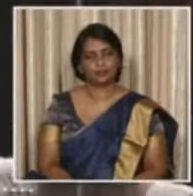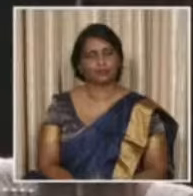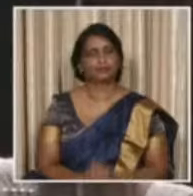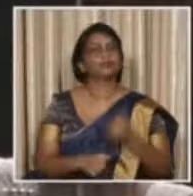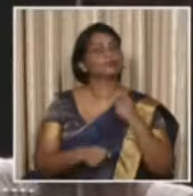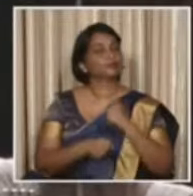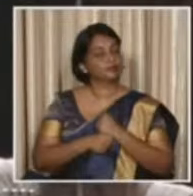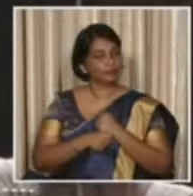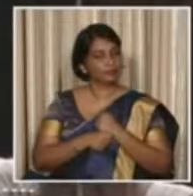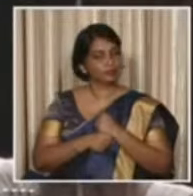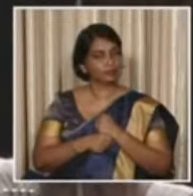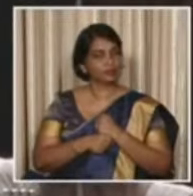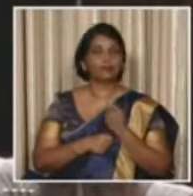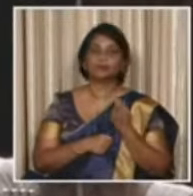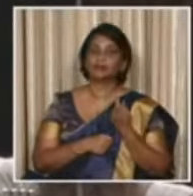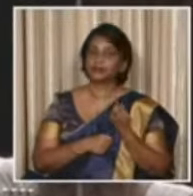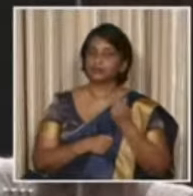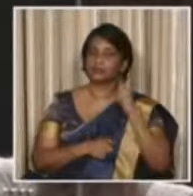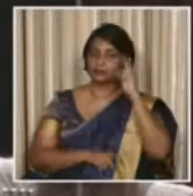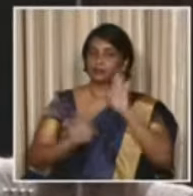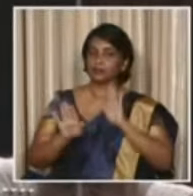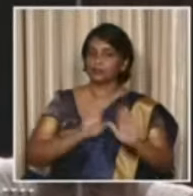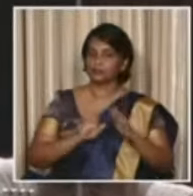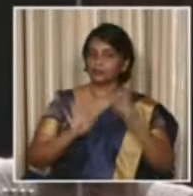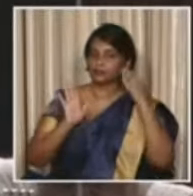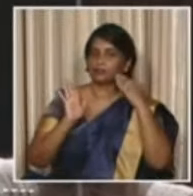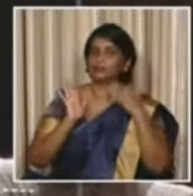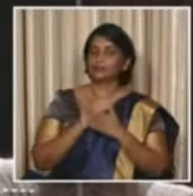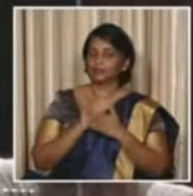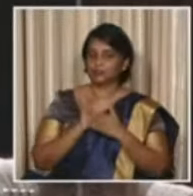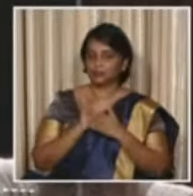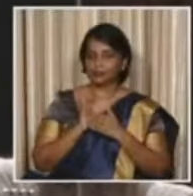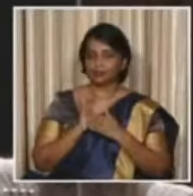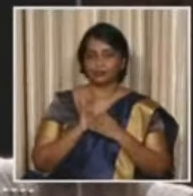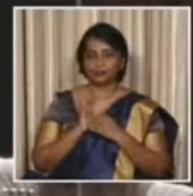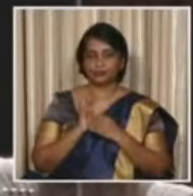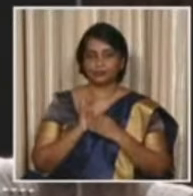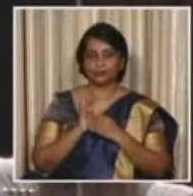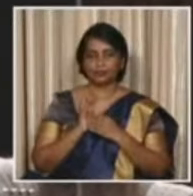රාජ්‍ය මූල්‍ය කළමනාකරණය පිළිබඳ